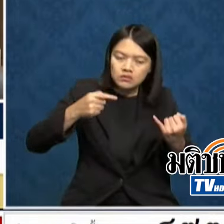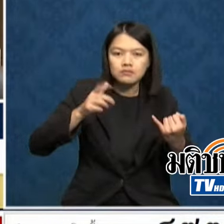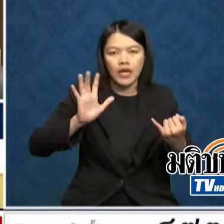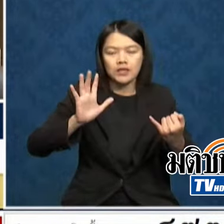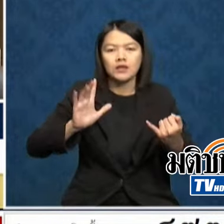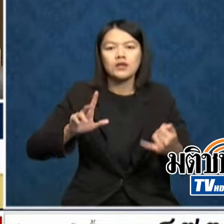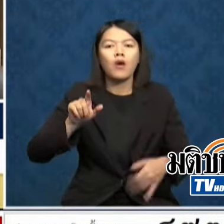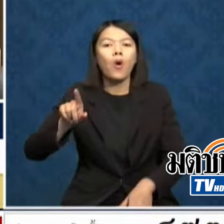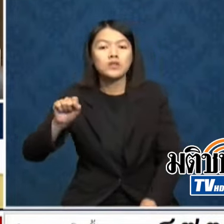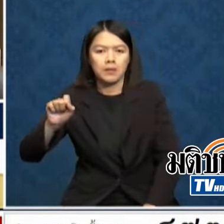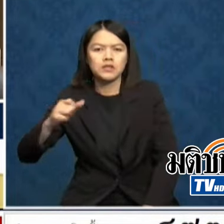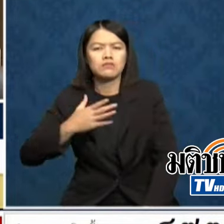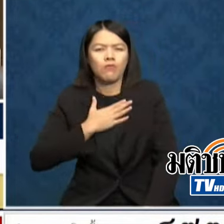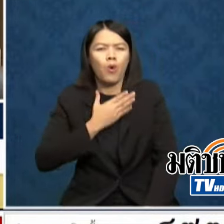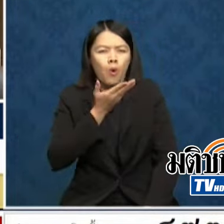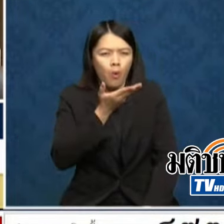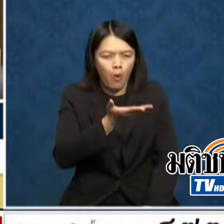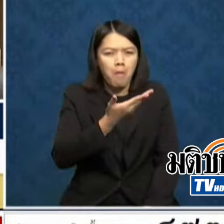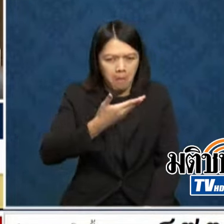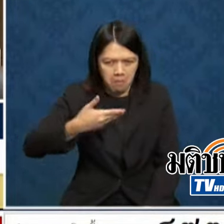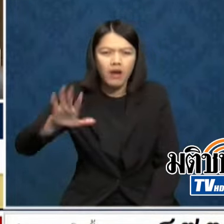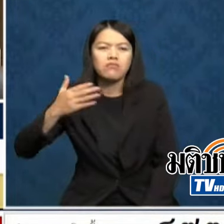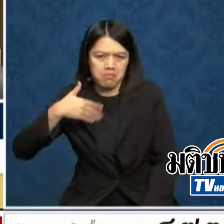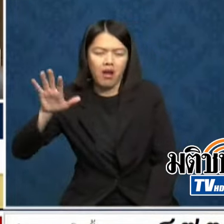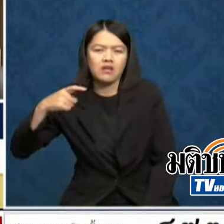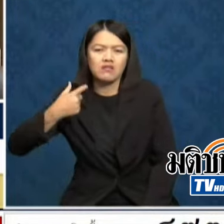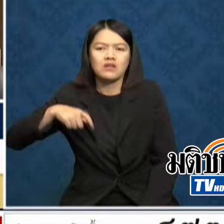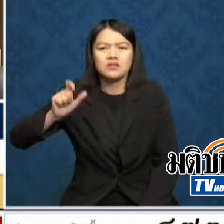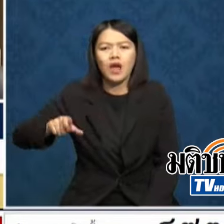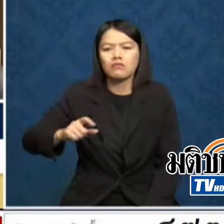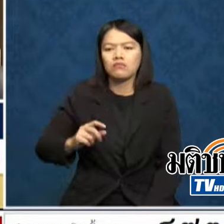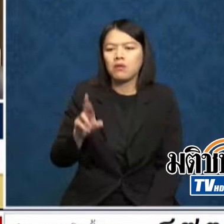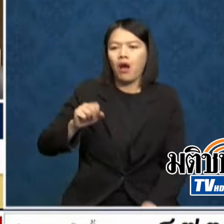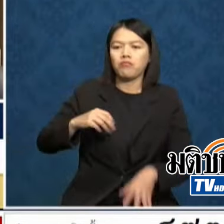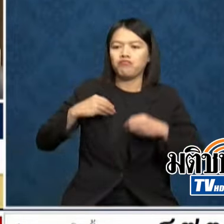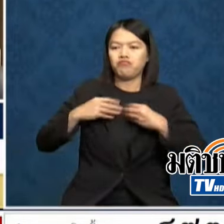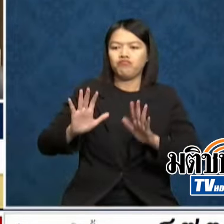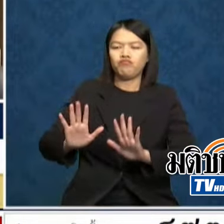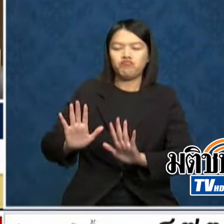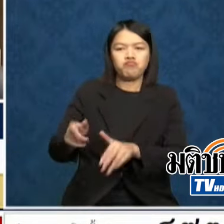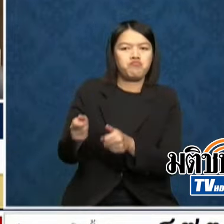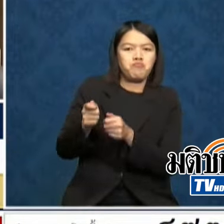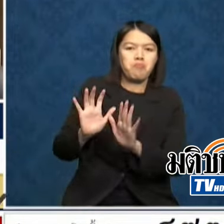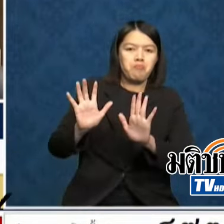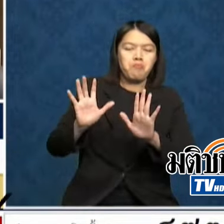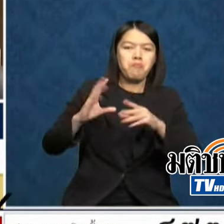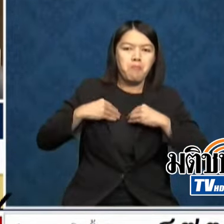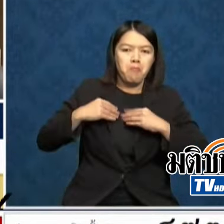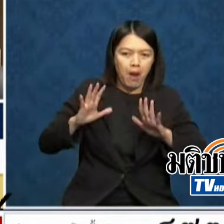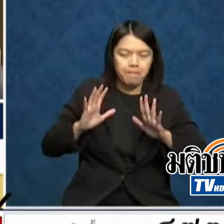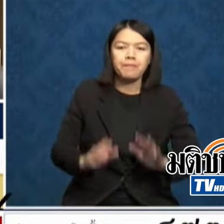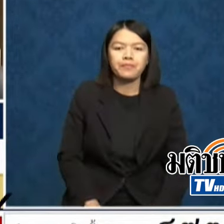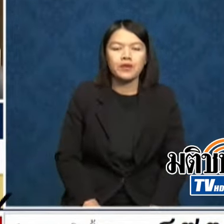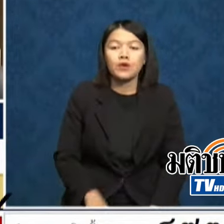ชิกเองมาขอว่าขอไปดำเนินคดีมาสภาก็ไม่ให้สภาไม่ให้เพราะว่าถ้าให้ก